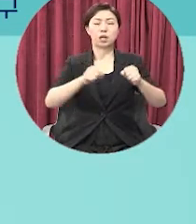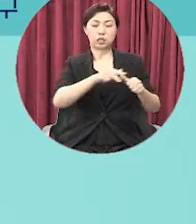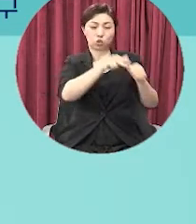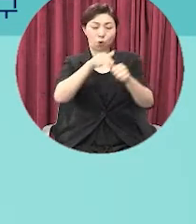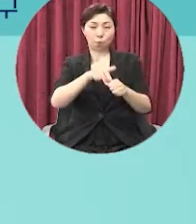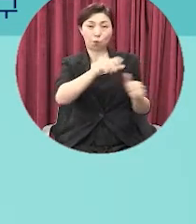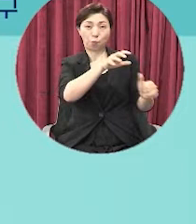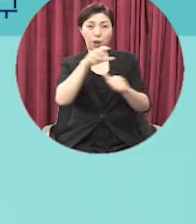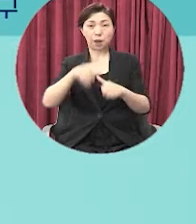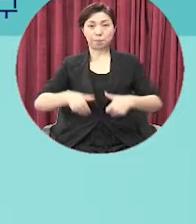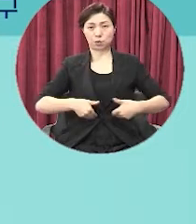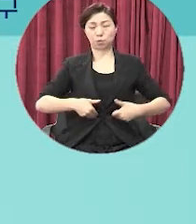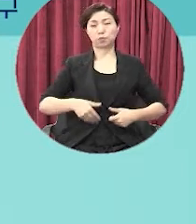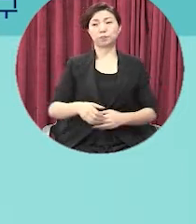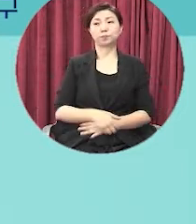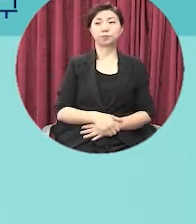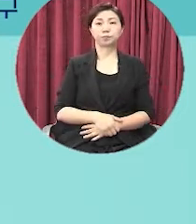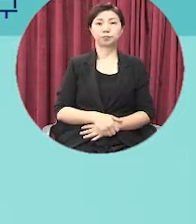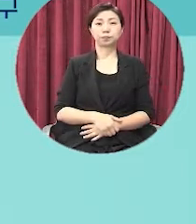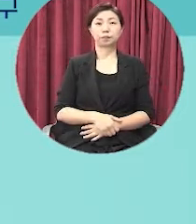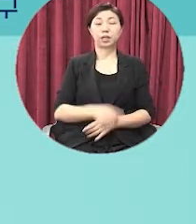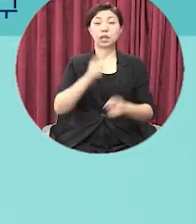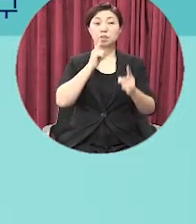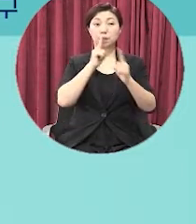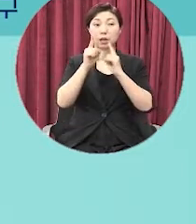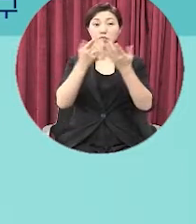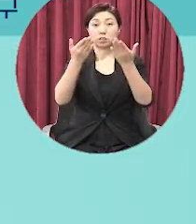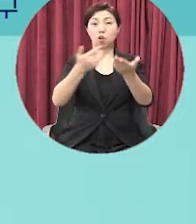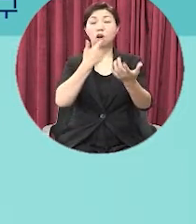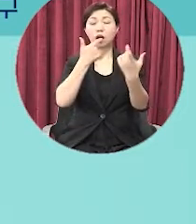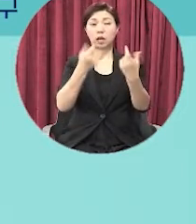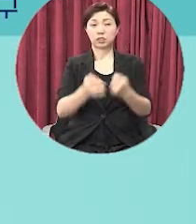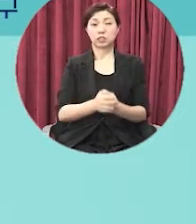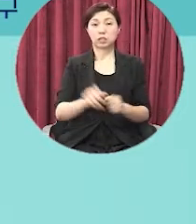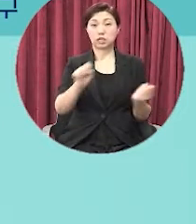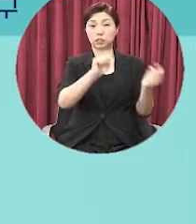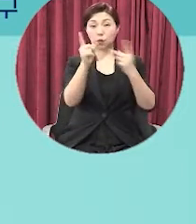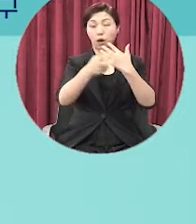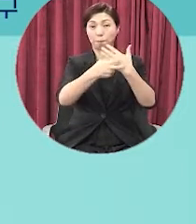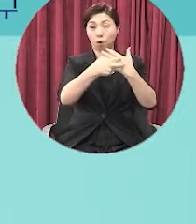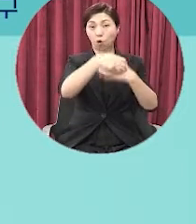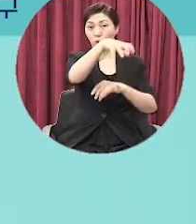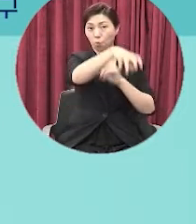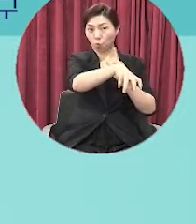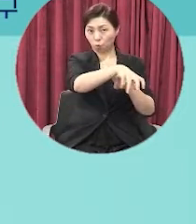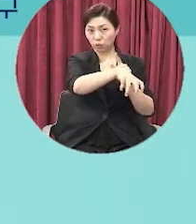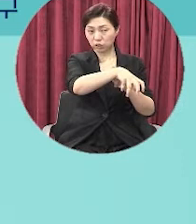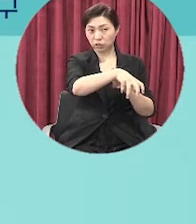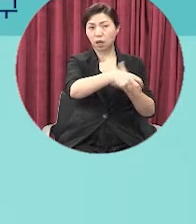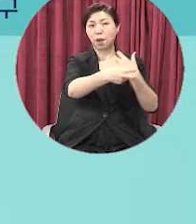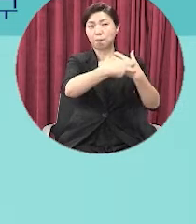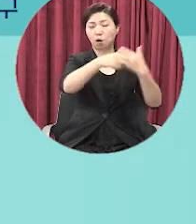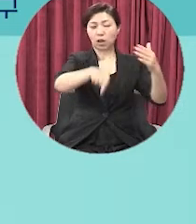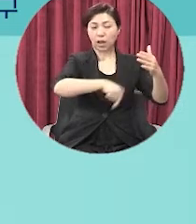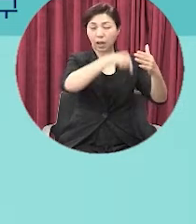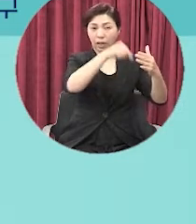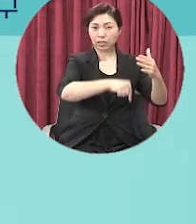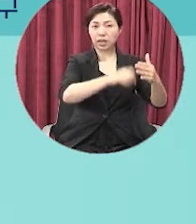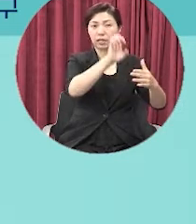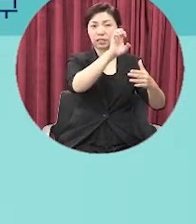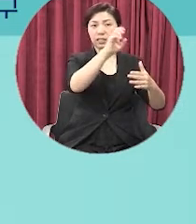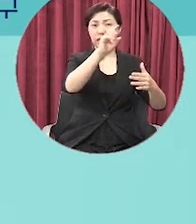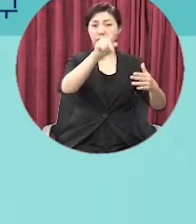5 암에 아 그 저기 아까 말씀드린 것처럼 재활병원 에서는 병원의 emr 대의 파가 변환 돼서